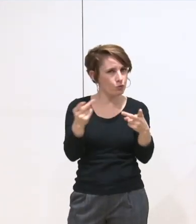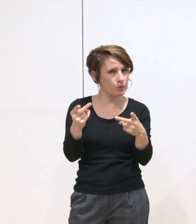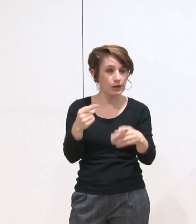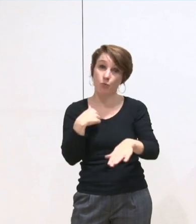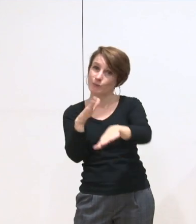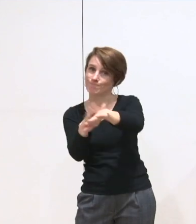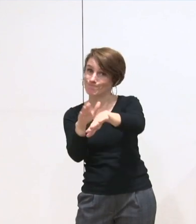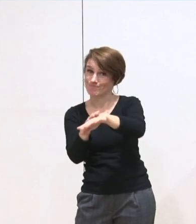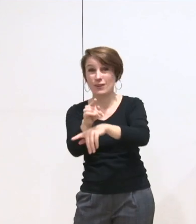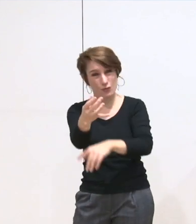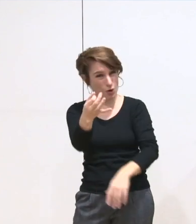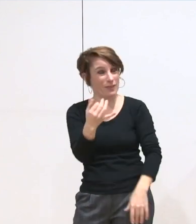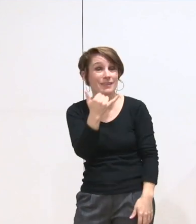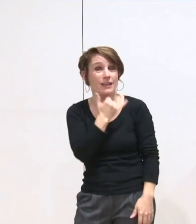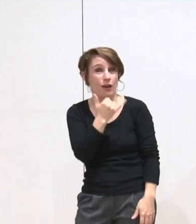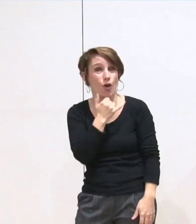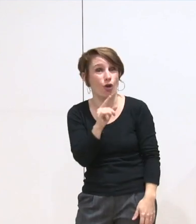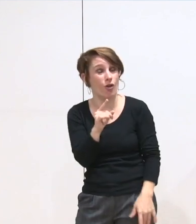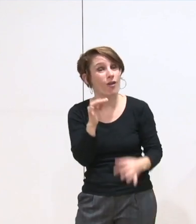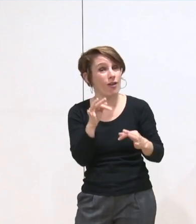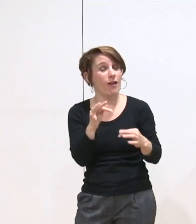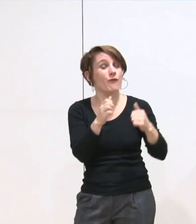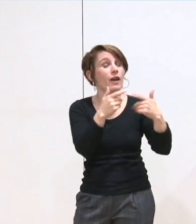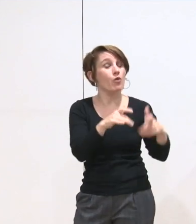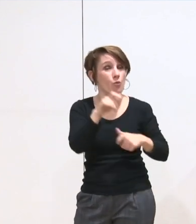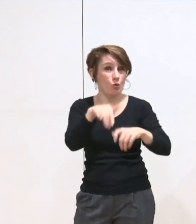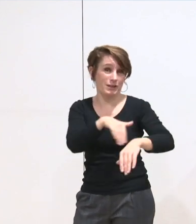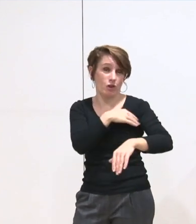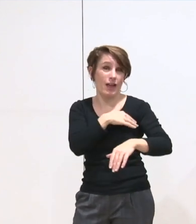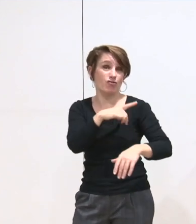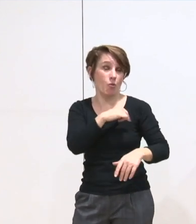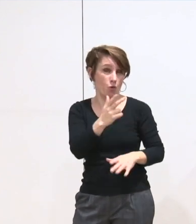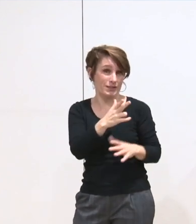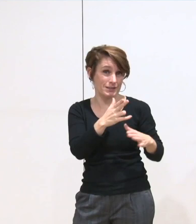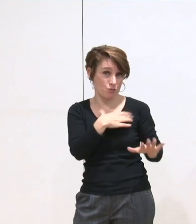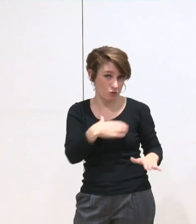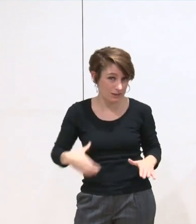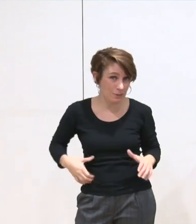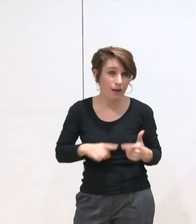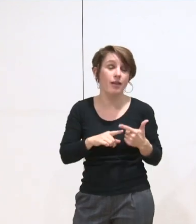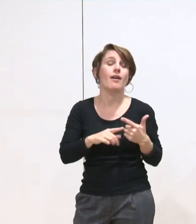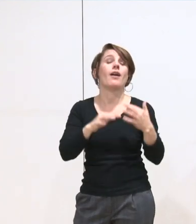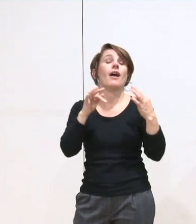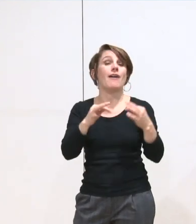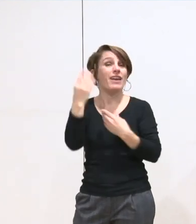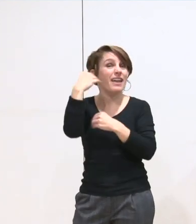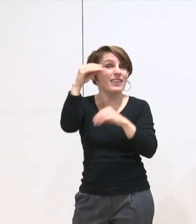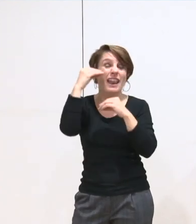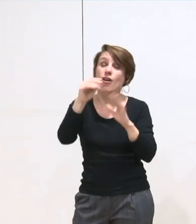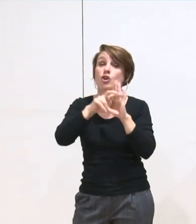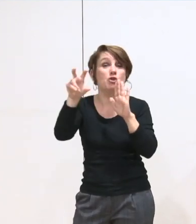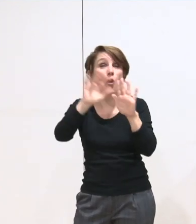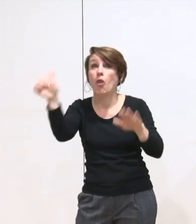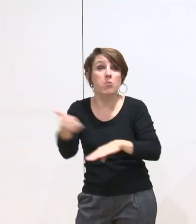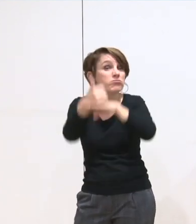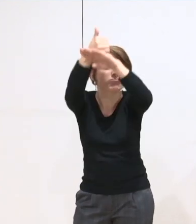sur ces effectifs de police municipale, sur également le podium national de la délinquance. C'est peut-être